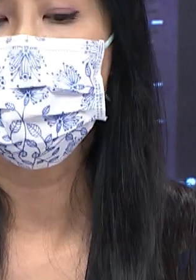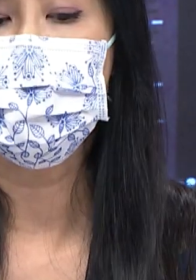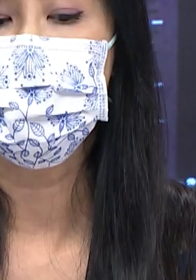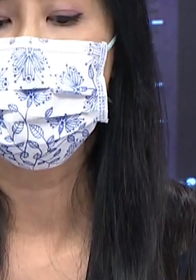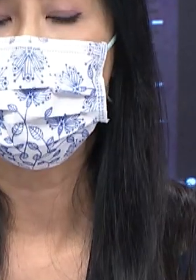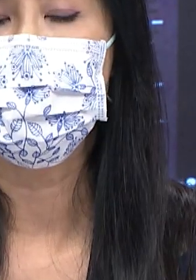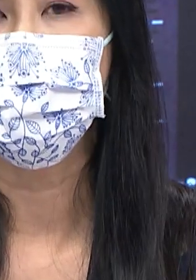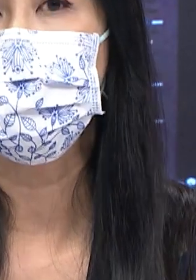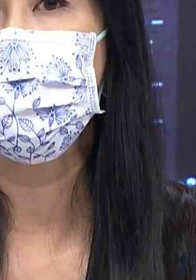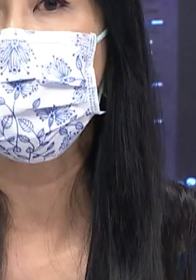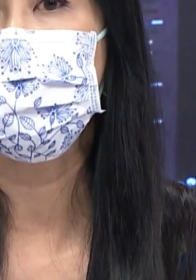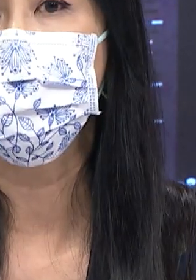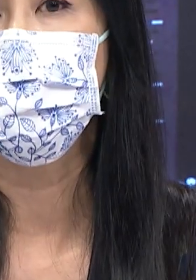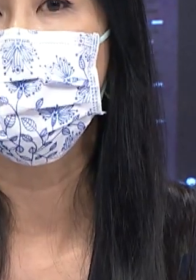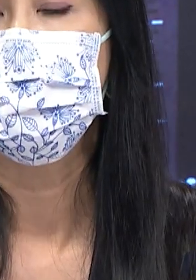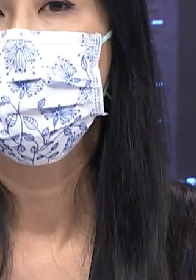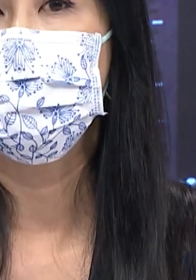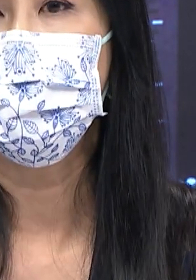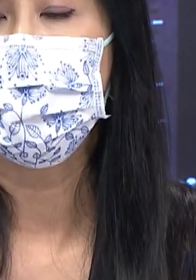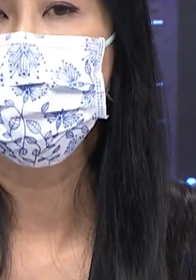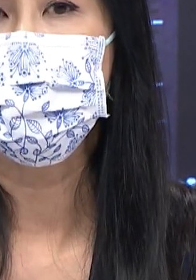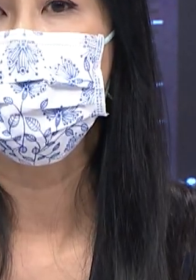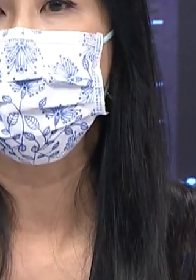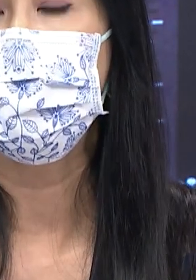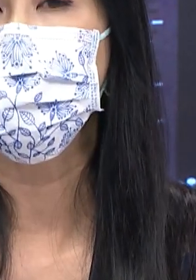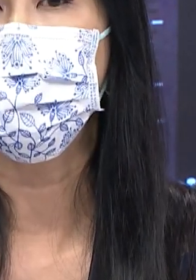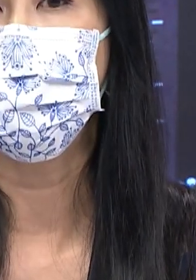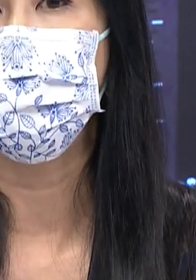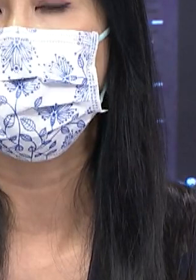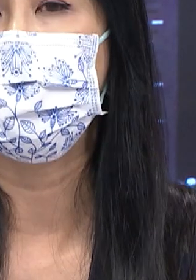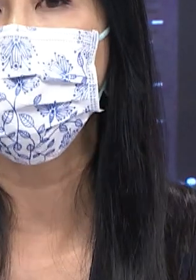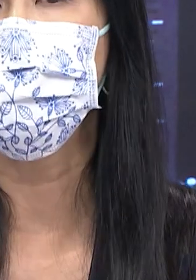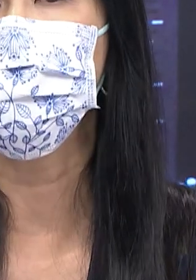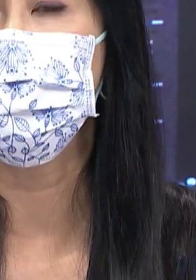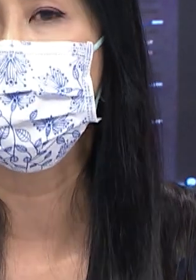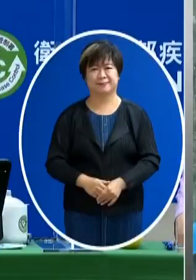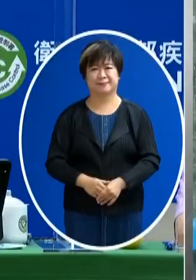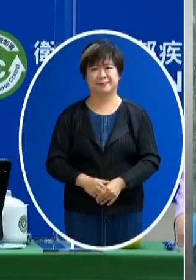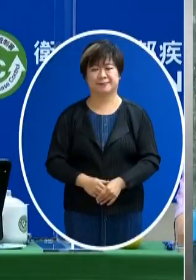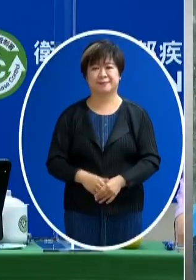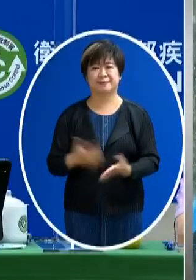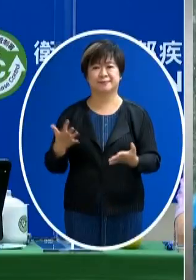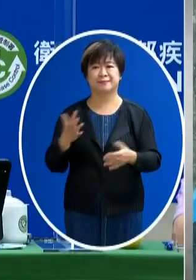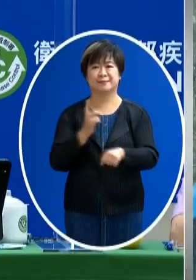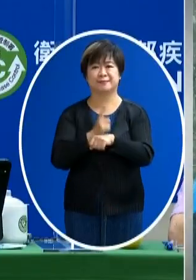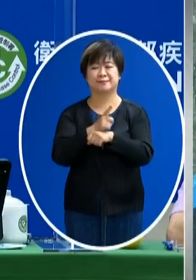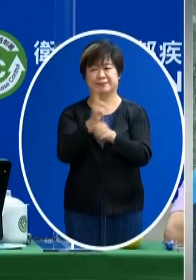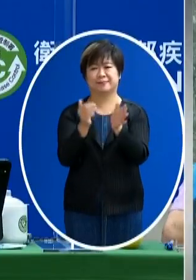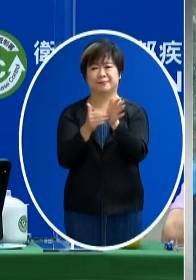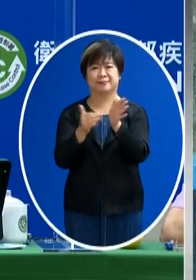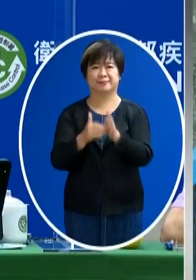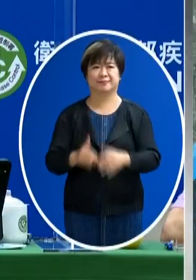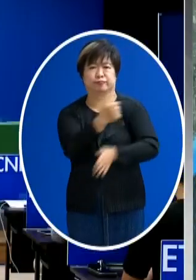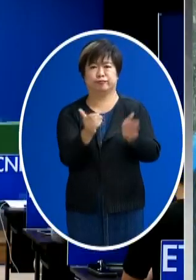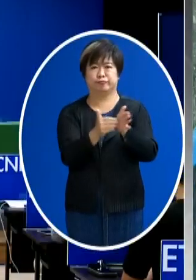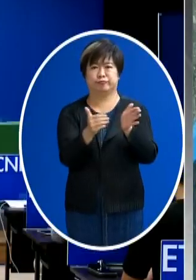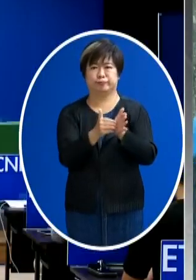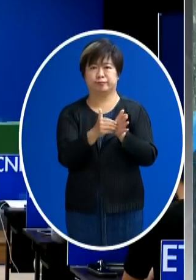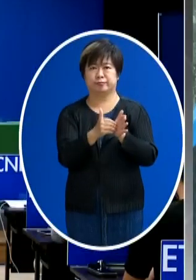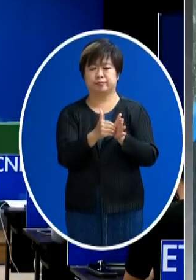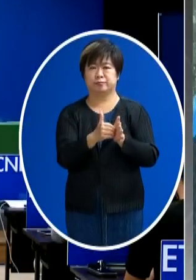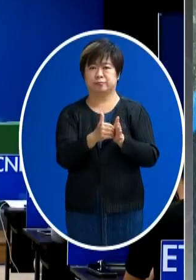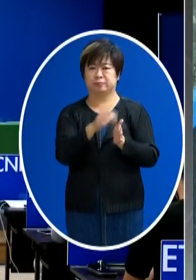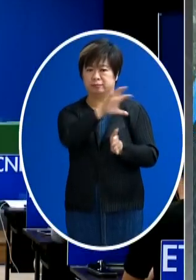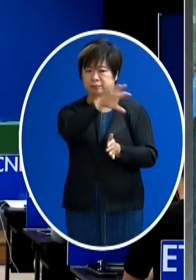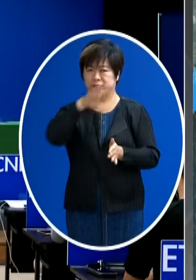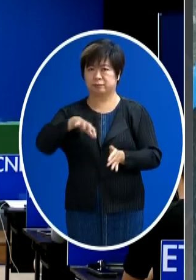我覺得這上行下效現在大家覺得只要把這個抗中保臺意識形態拿出來好像都是一個升官的捷徑